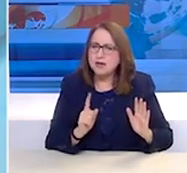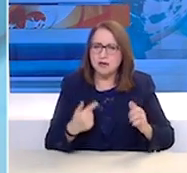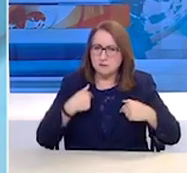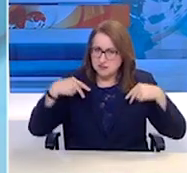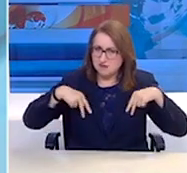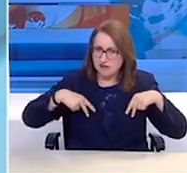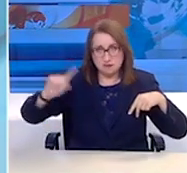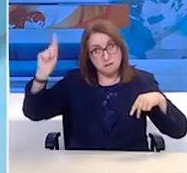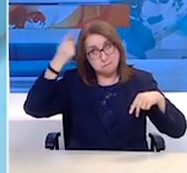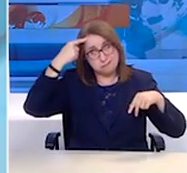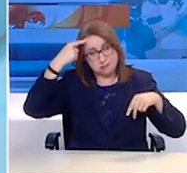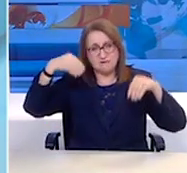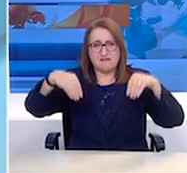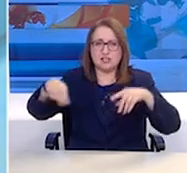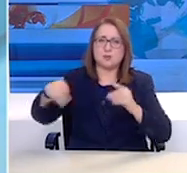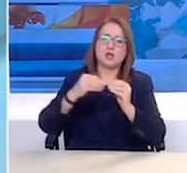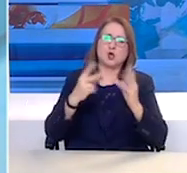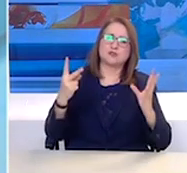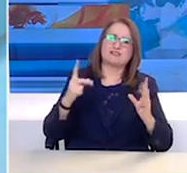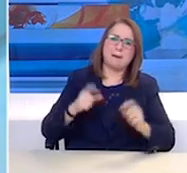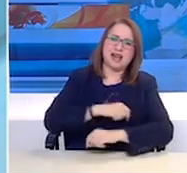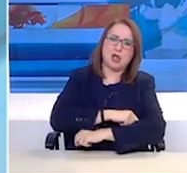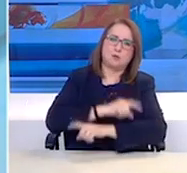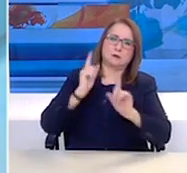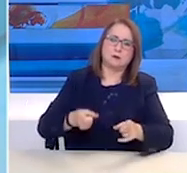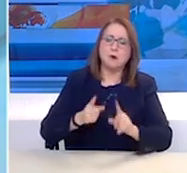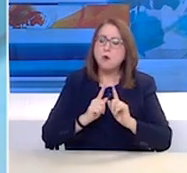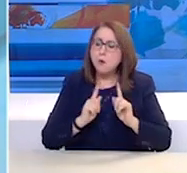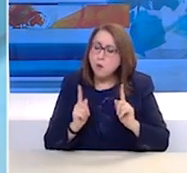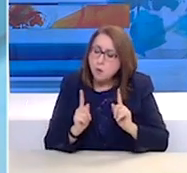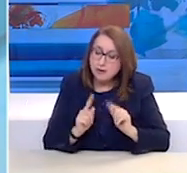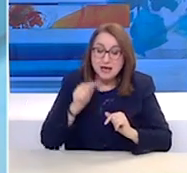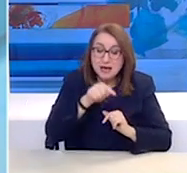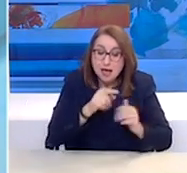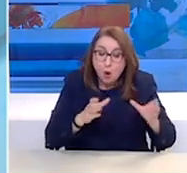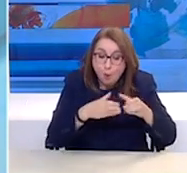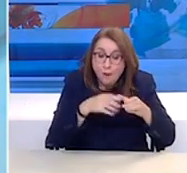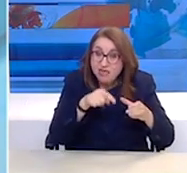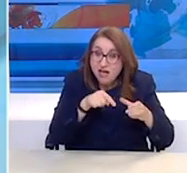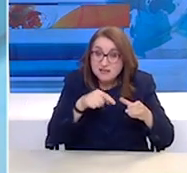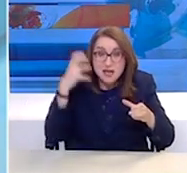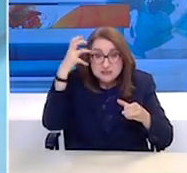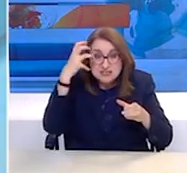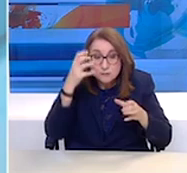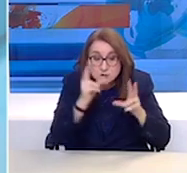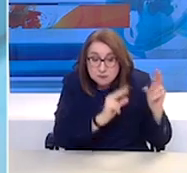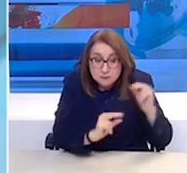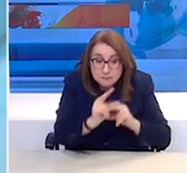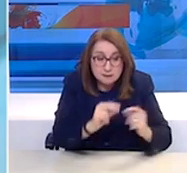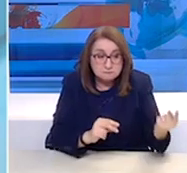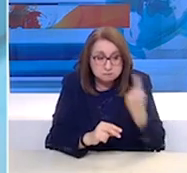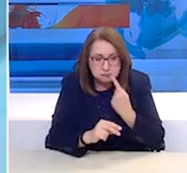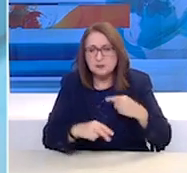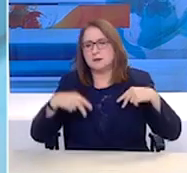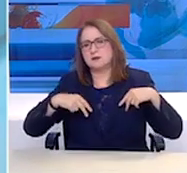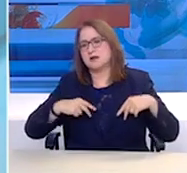υπόβαθρο γιατί μέχρι τις 27 Απριλίου πρέπει να υπάρχουν τα μέτρα αυτά. Από εκεί και πέρα, με βάση τα δεδομένα, με όλα τα